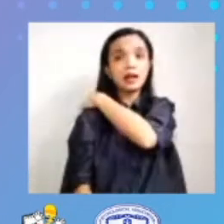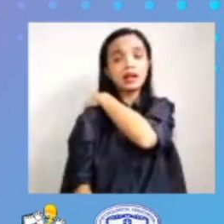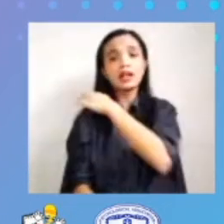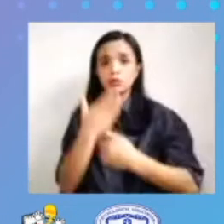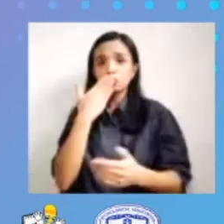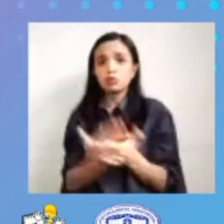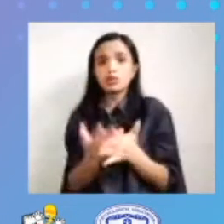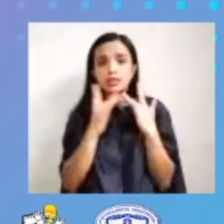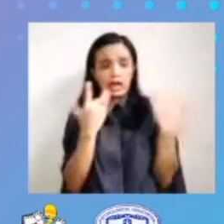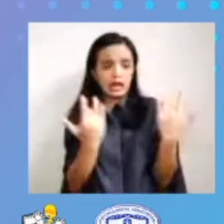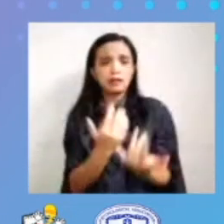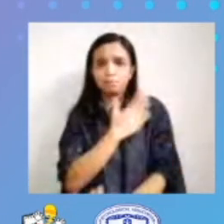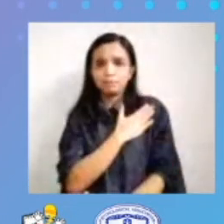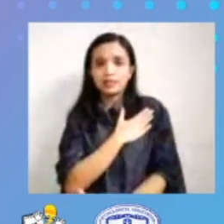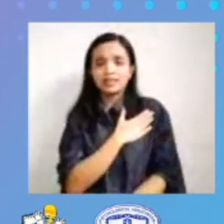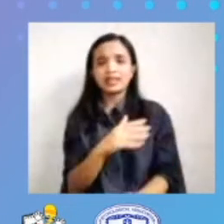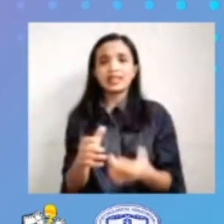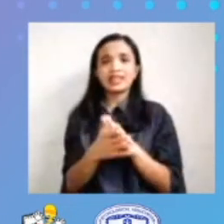99-1.